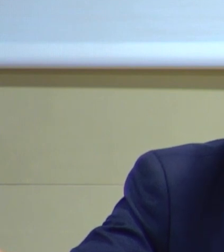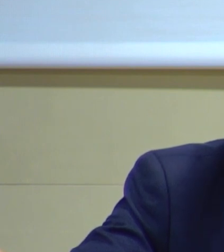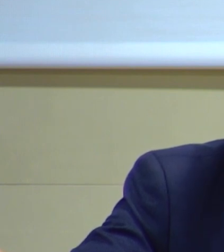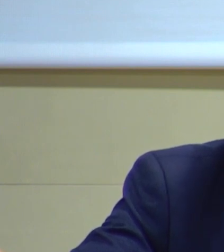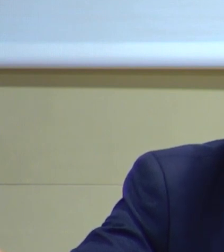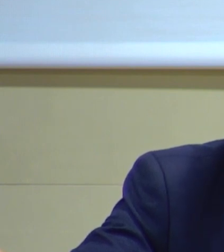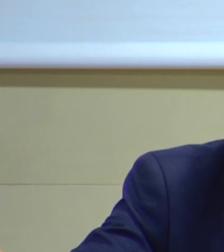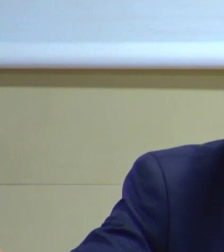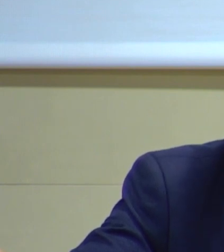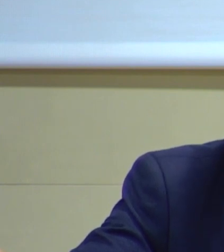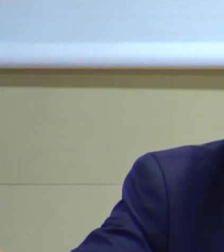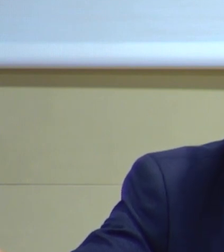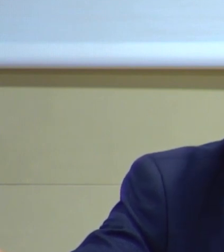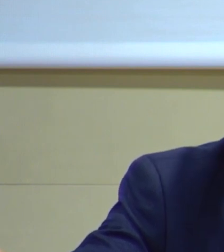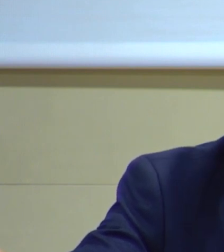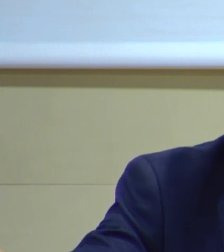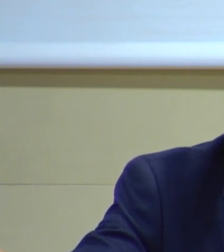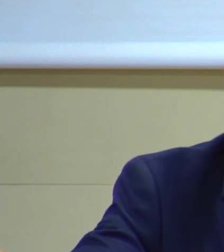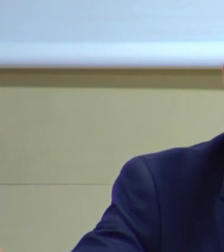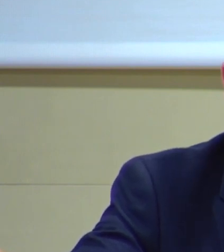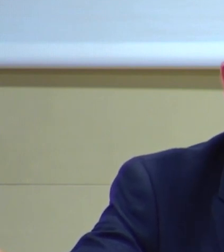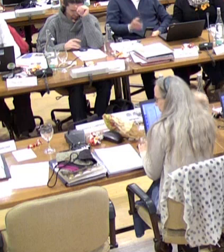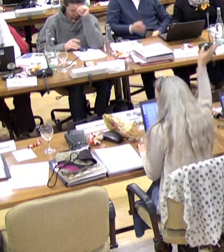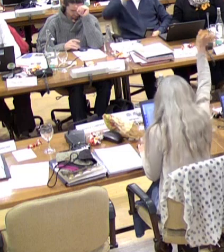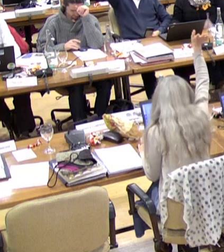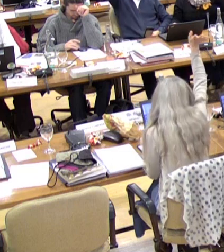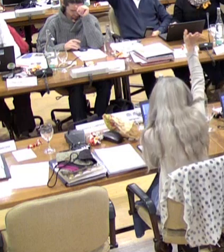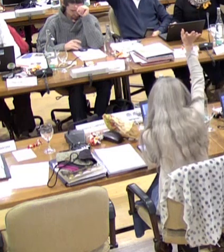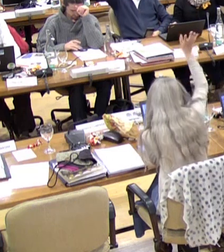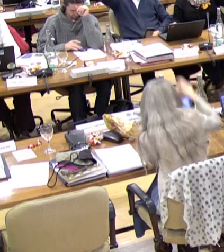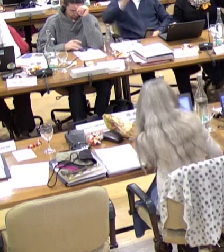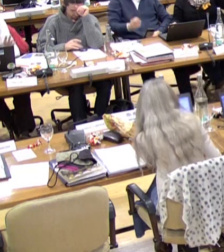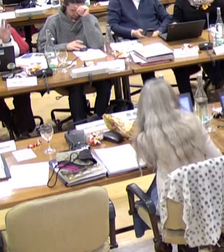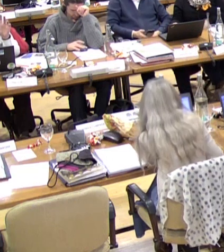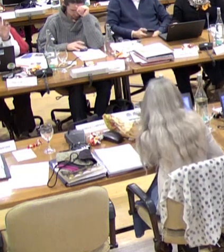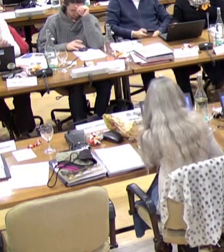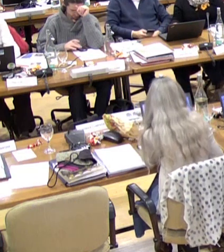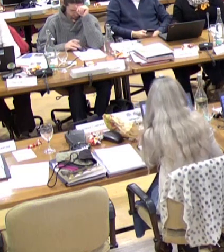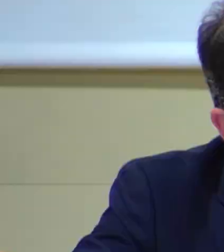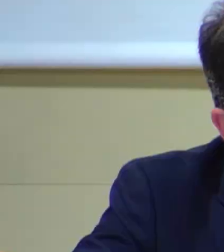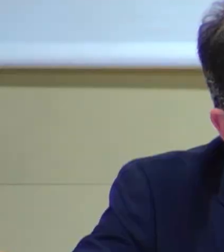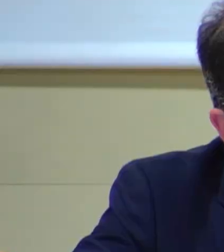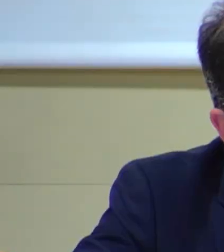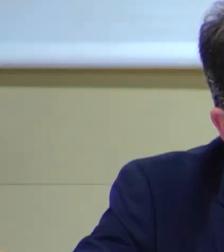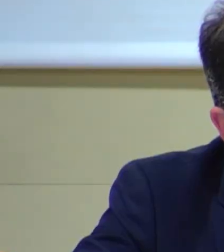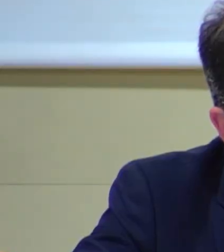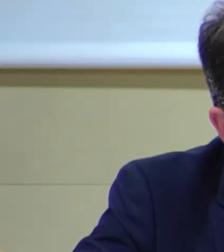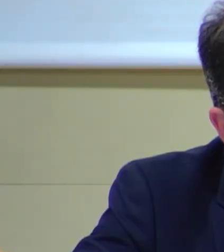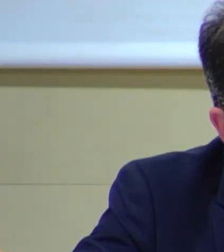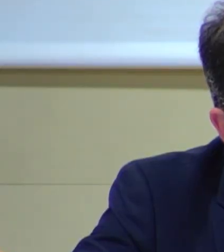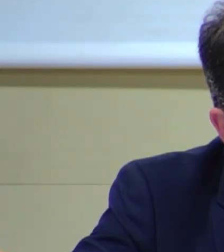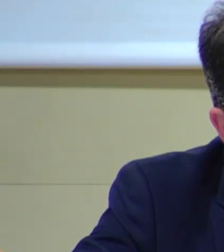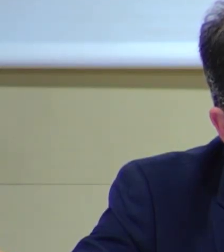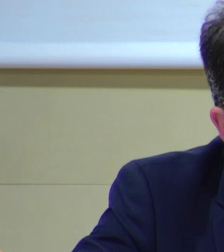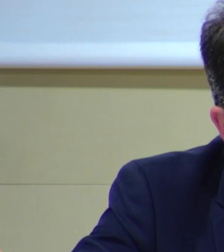prg qui s'abstient qui votent contre qui vote pour unanimité délibération adoptée l'a68 remboursement